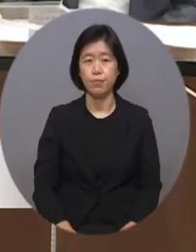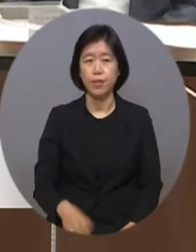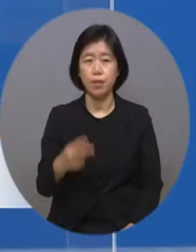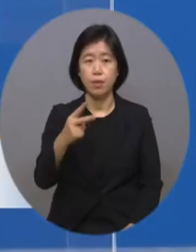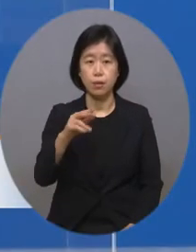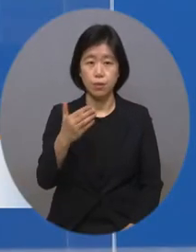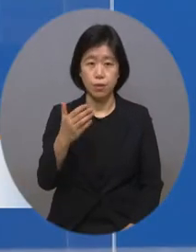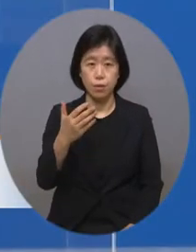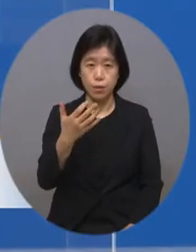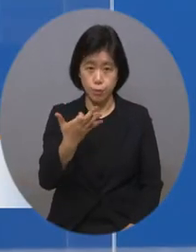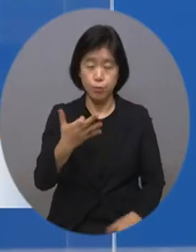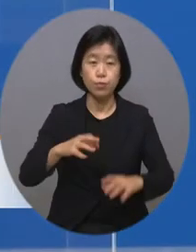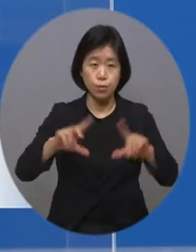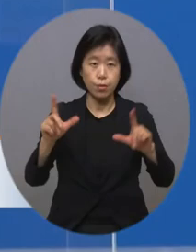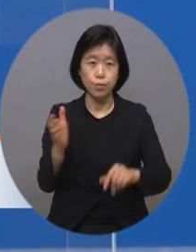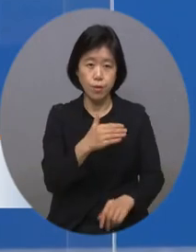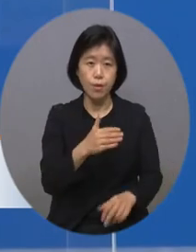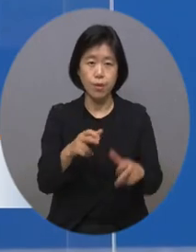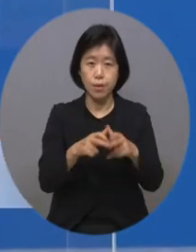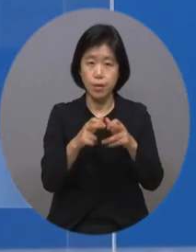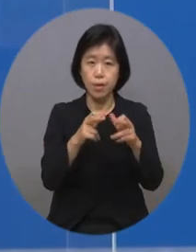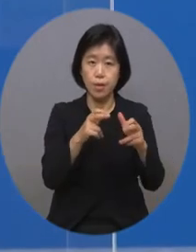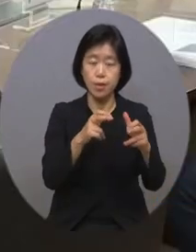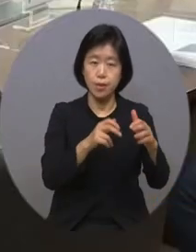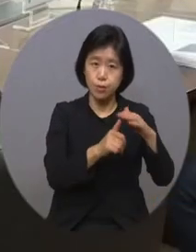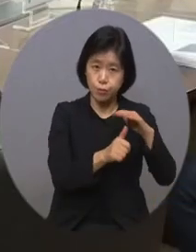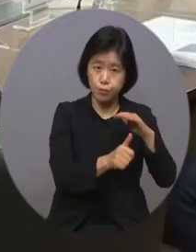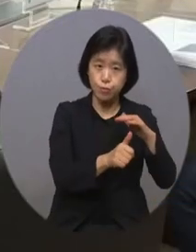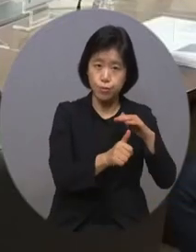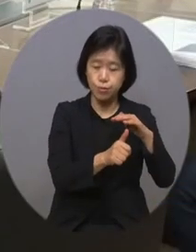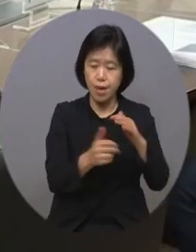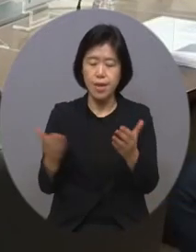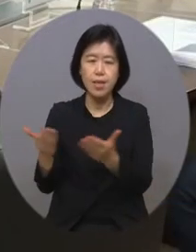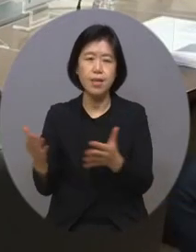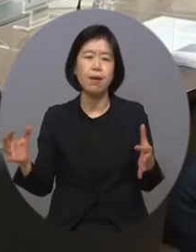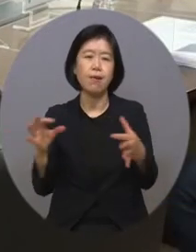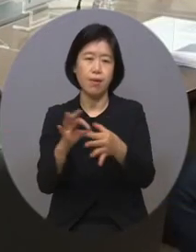2019년부터 장애인 선수 취업 연계 프로젝트를 진행하고 있습니다.